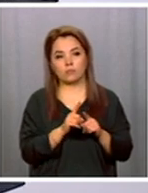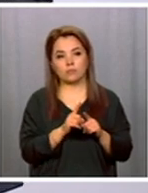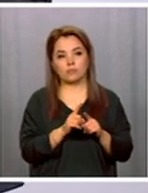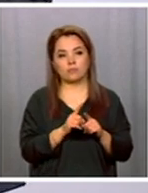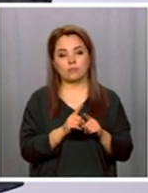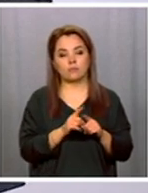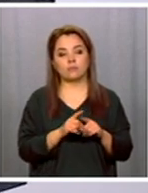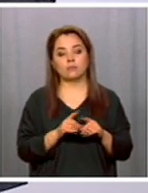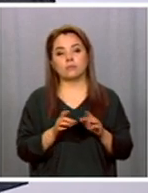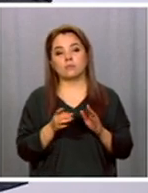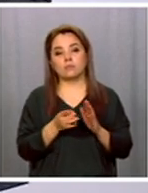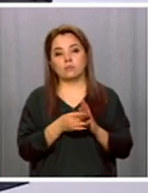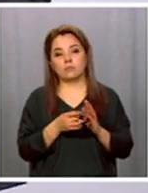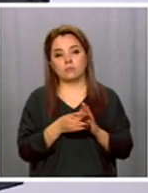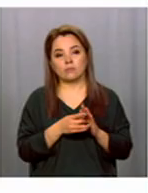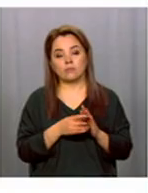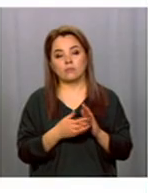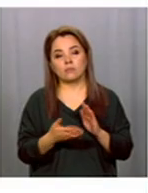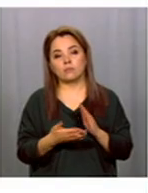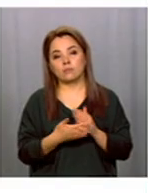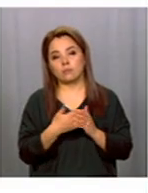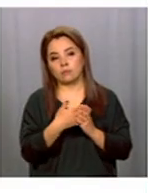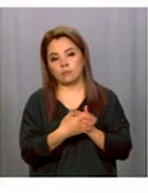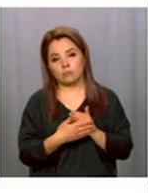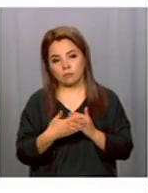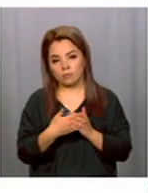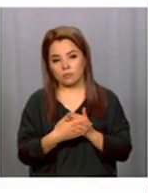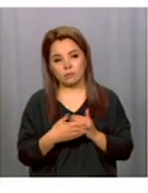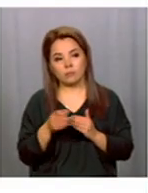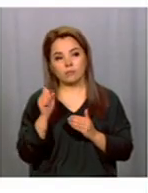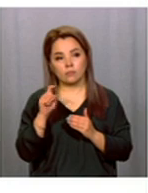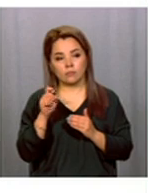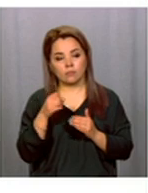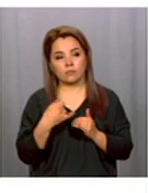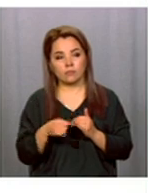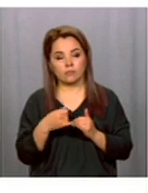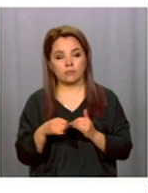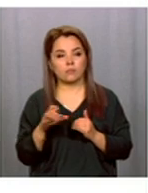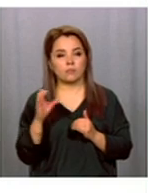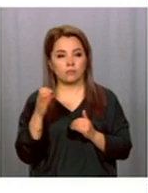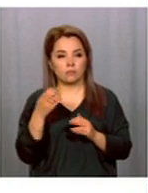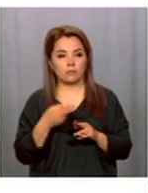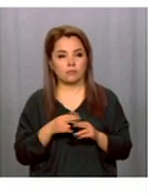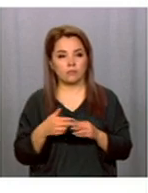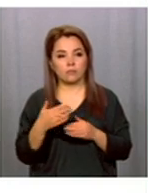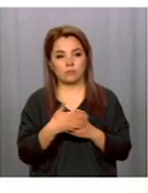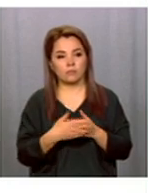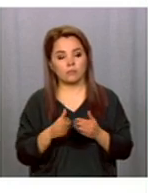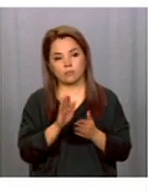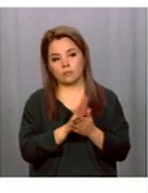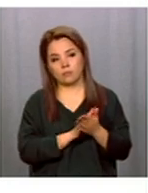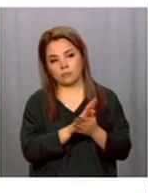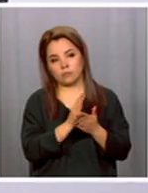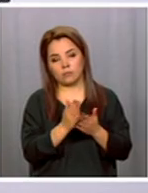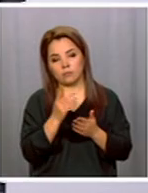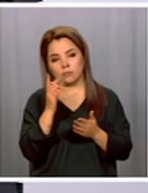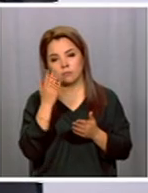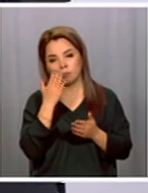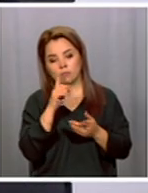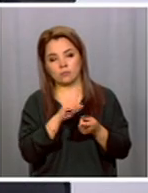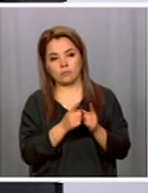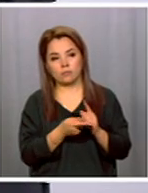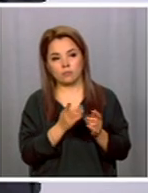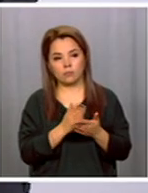жаңағы шынының артын біз алтын немесе күміс жалатсақ, онда бізде ол айналық бетке айналады екен.